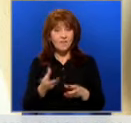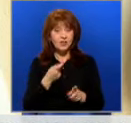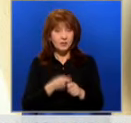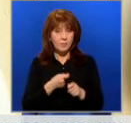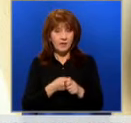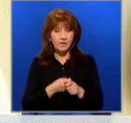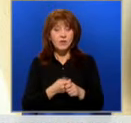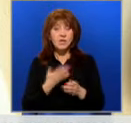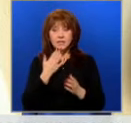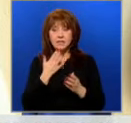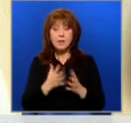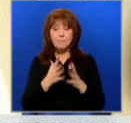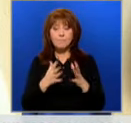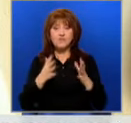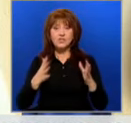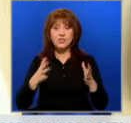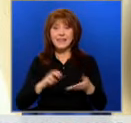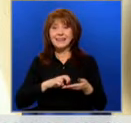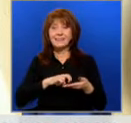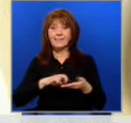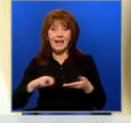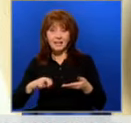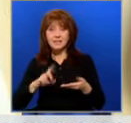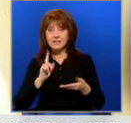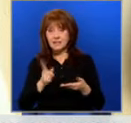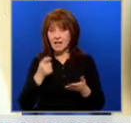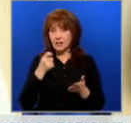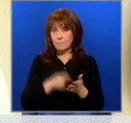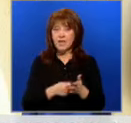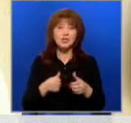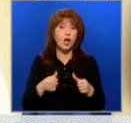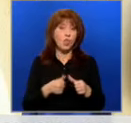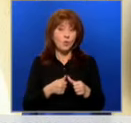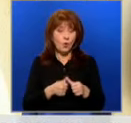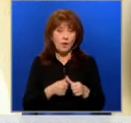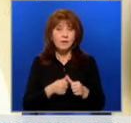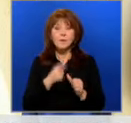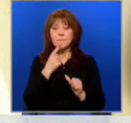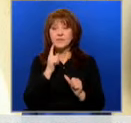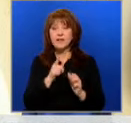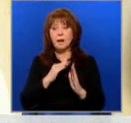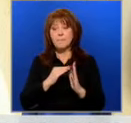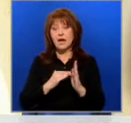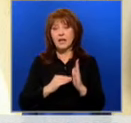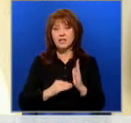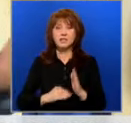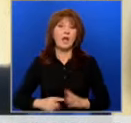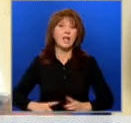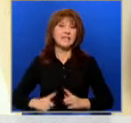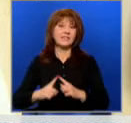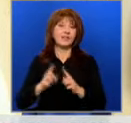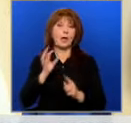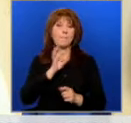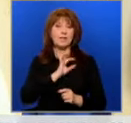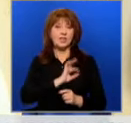се повишат значително данъците, които трябва да плаща Лукойл, за да може да намалят свръхпечалбите, които